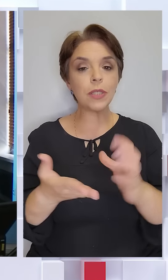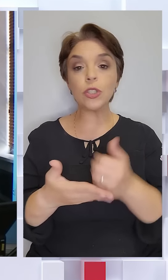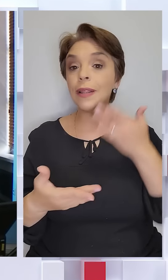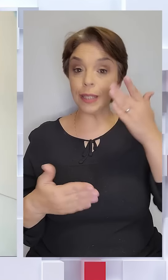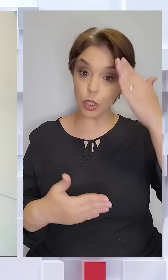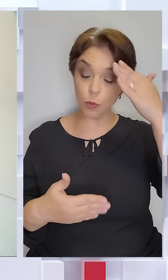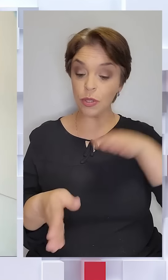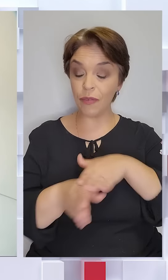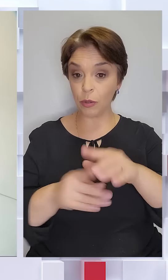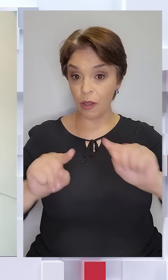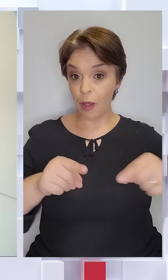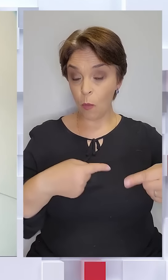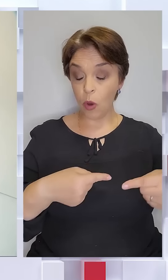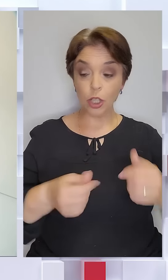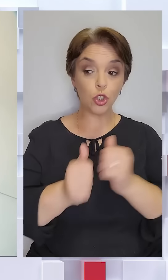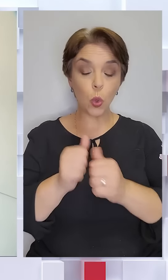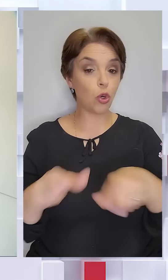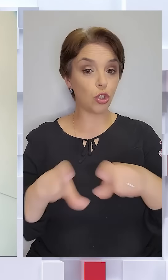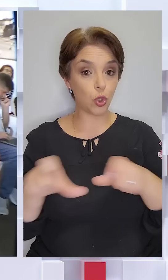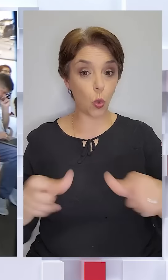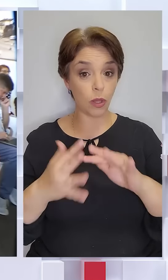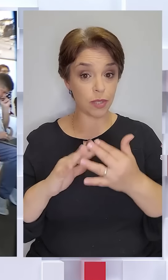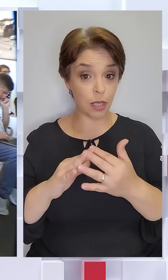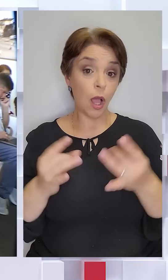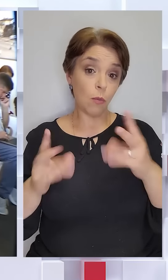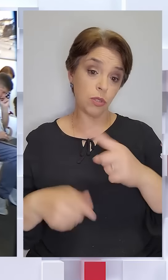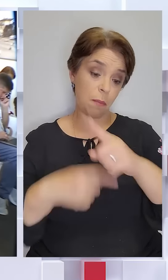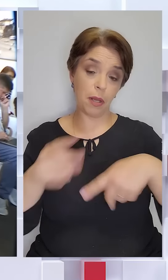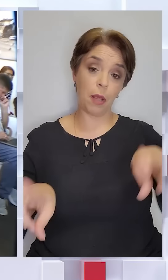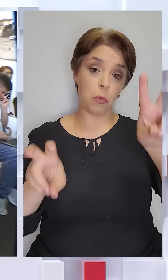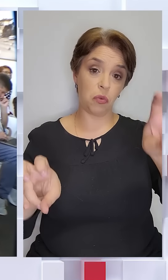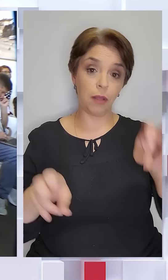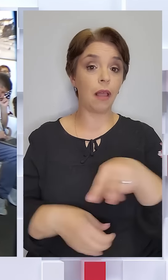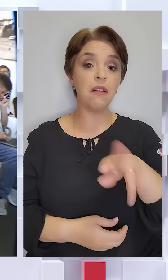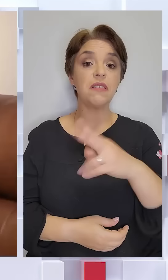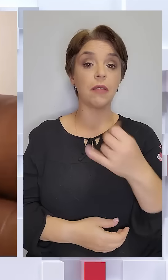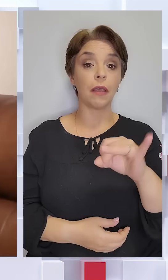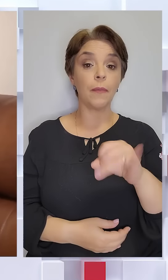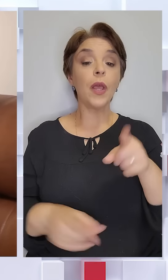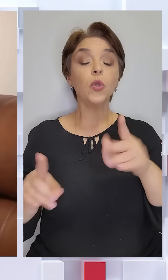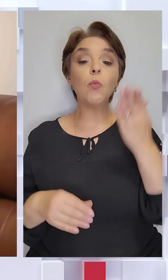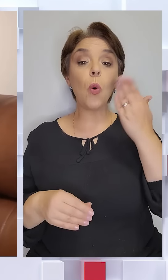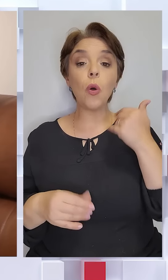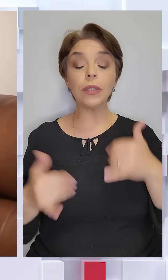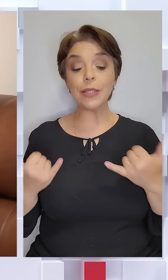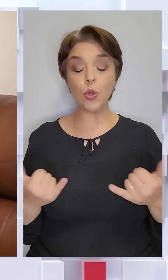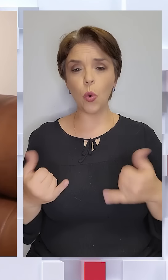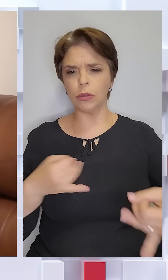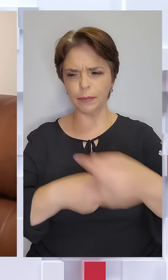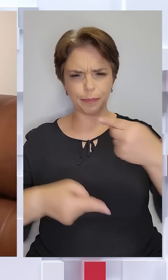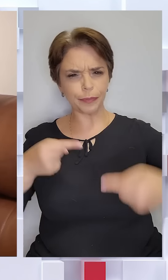знайшли легкий спосіб виконати вимоги, і чи не кожну школу у селах просто перейменували. на ліцей. Тому, коли сьогодні